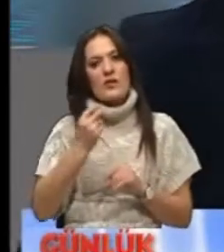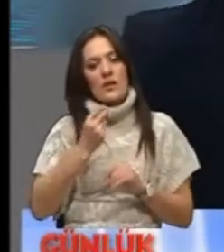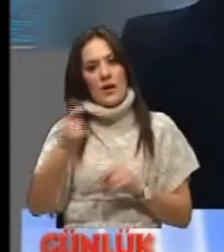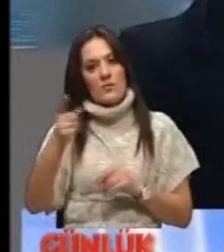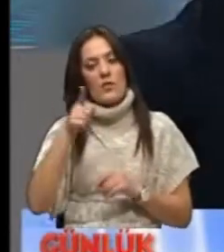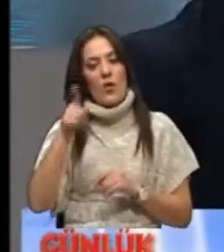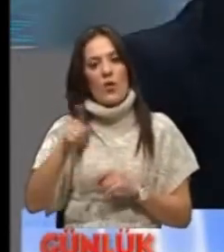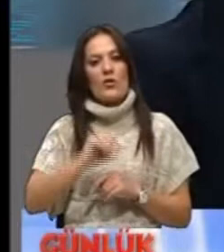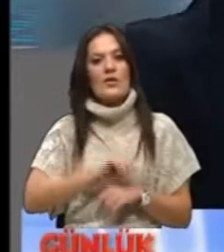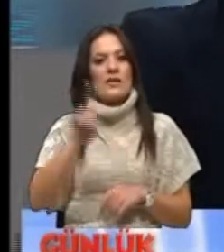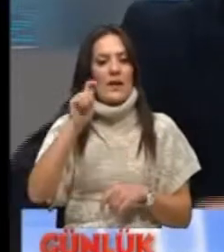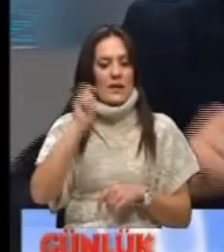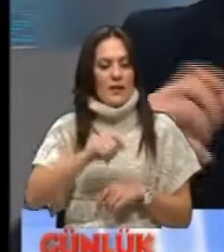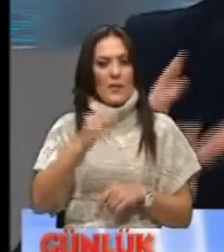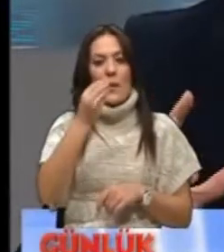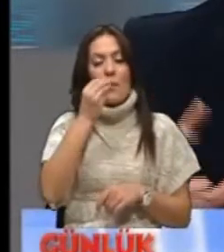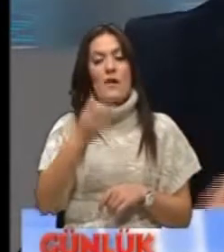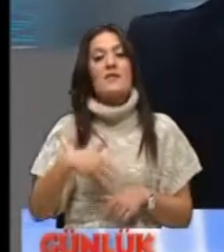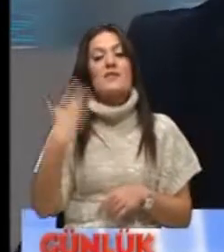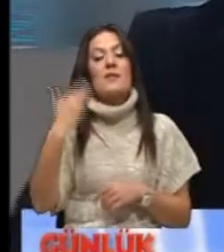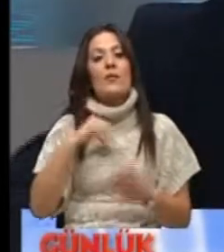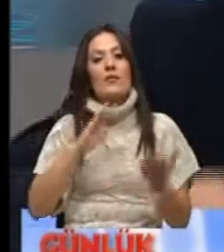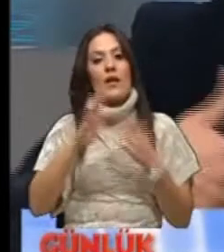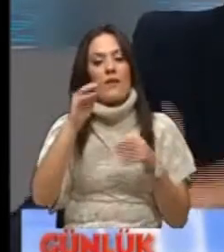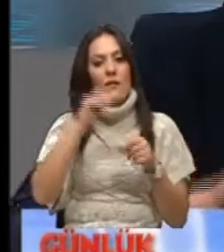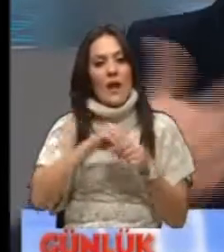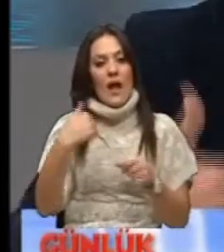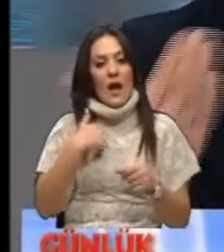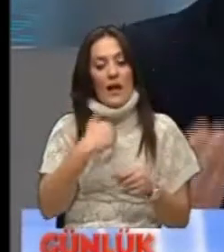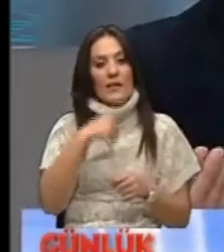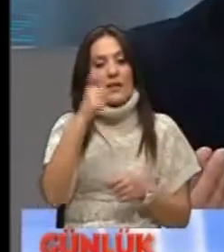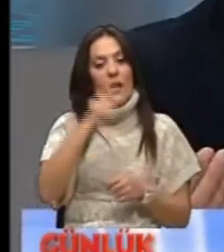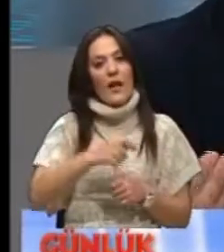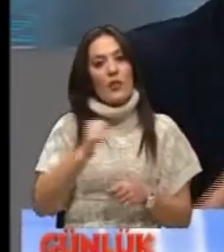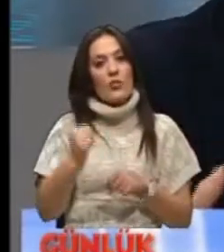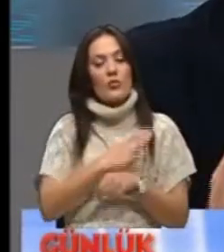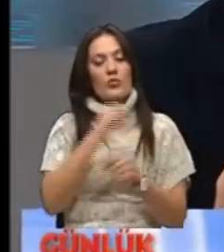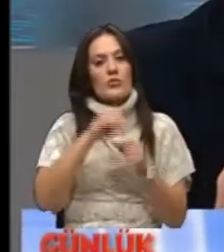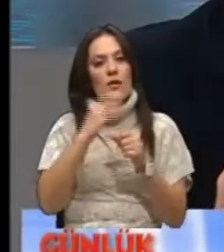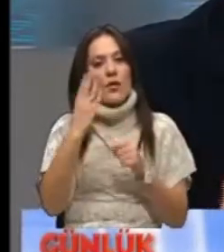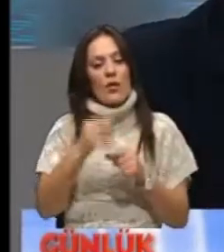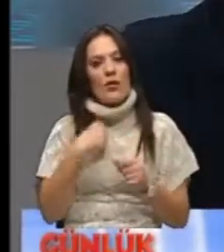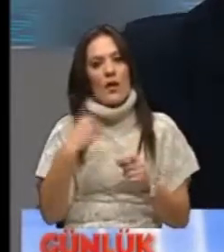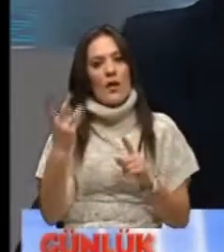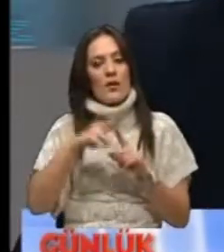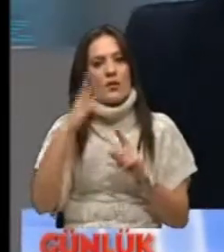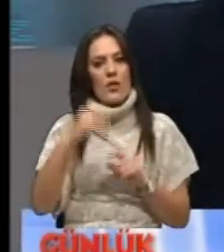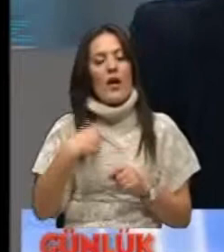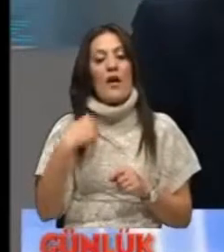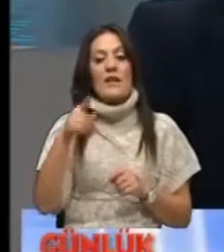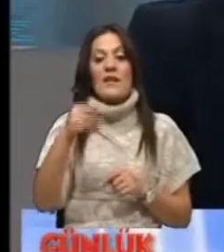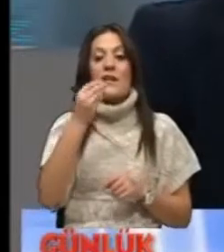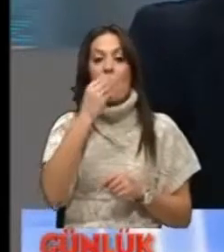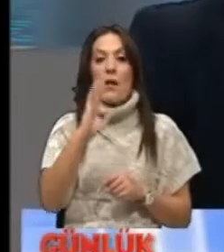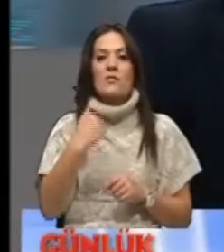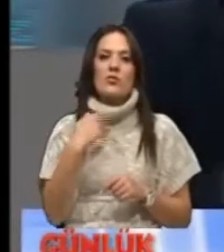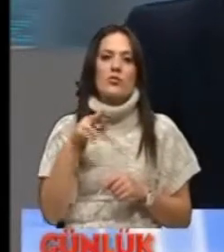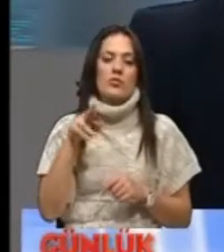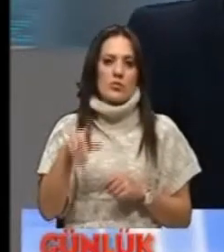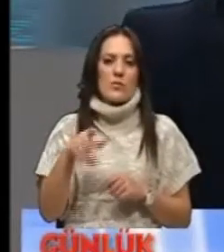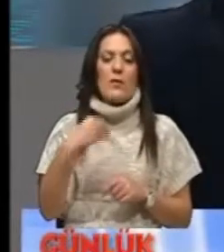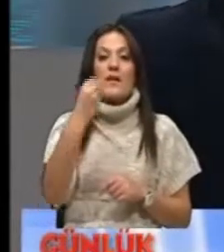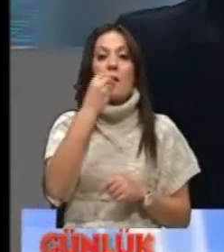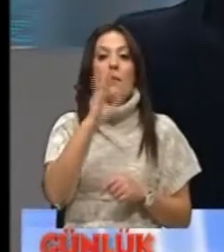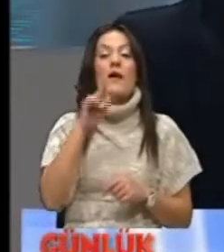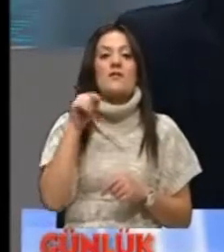kaçması, onu reddetmesi, yemek istemiyorum davranışlarına anne de duygusal boyutta katılıyor. Evet. O da diyor ki yemezsen küserim.